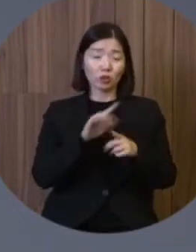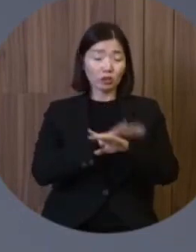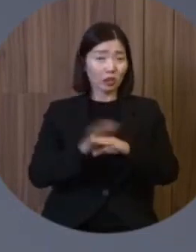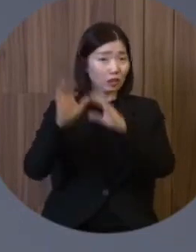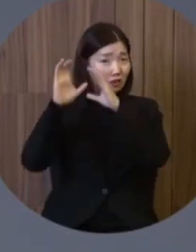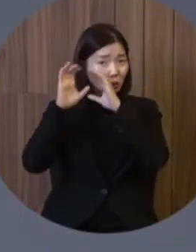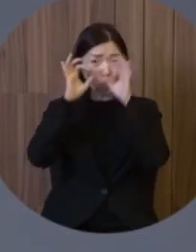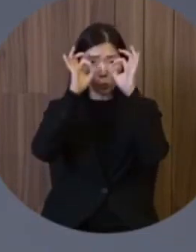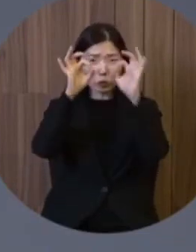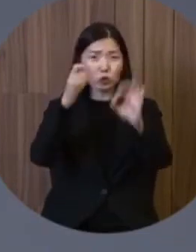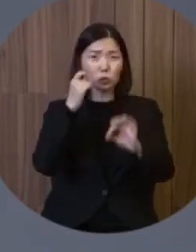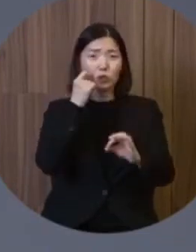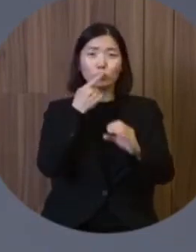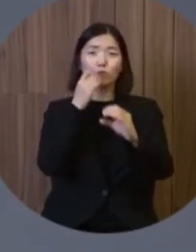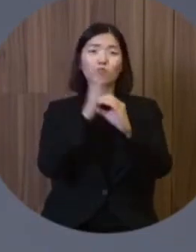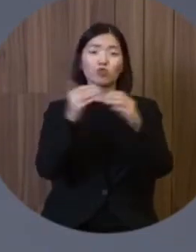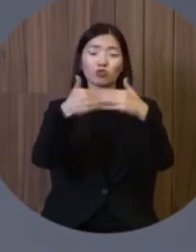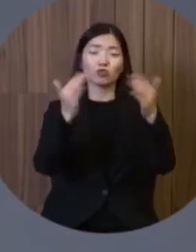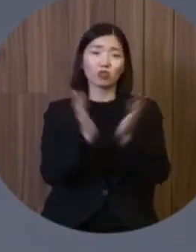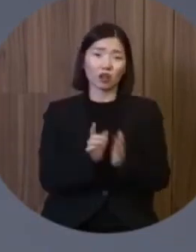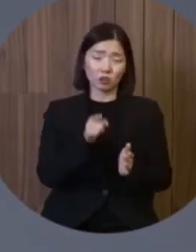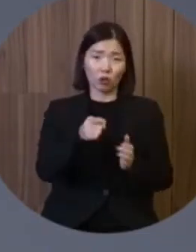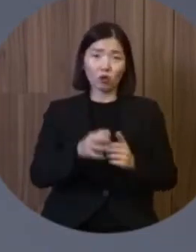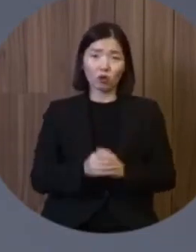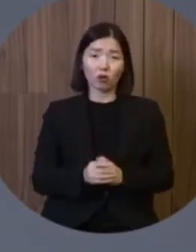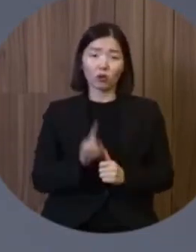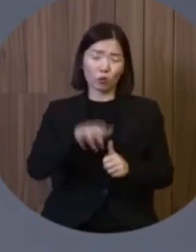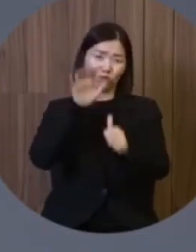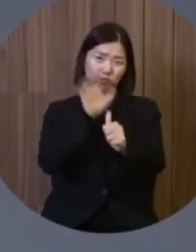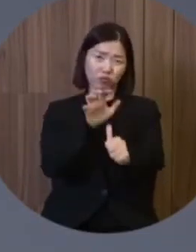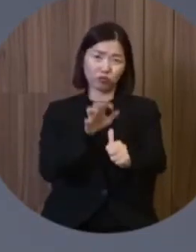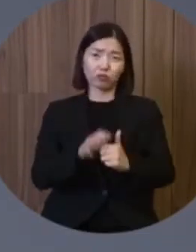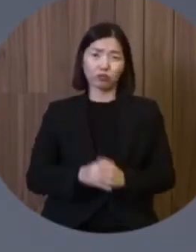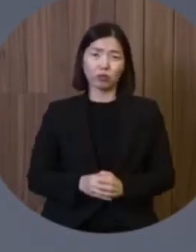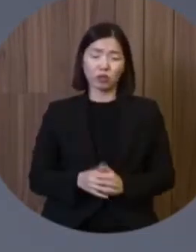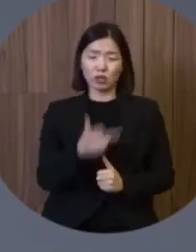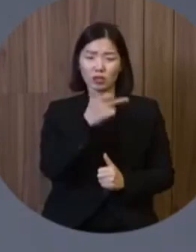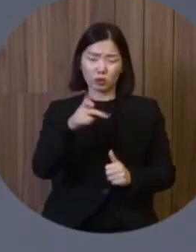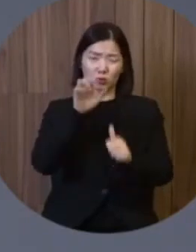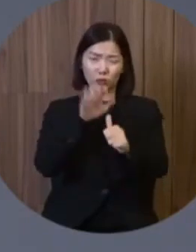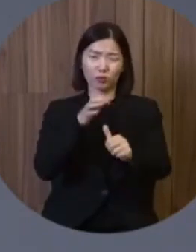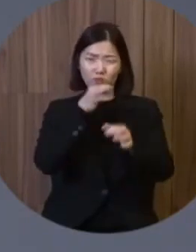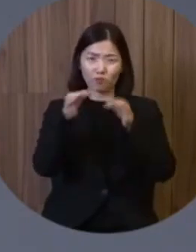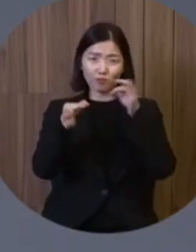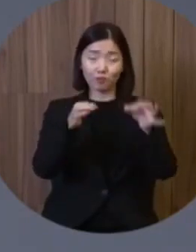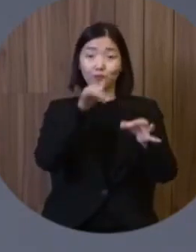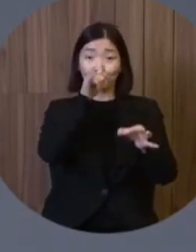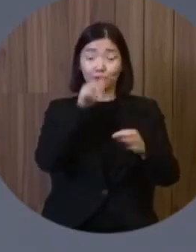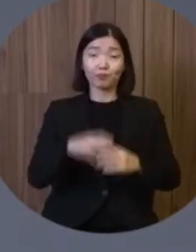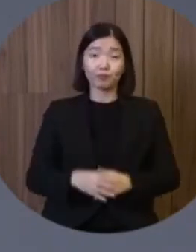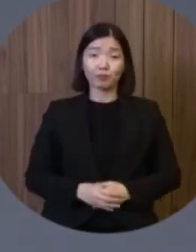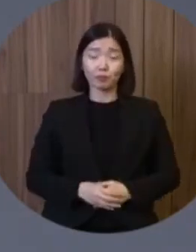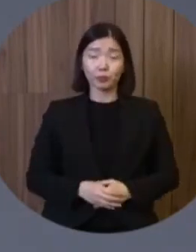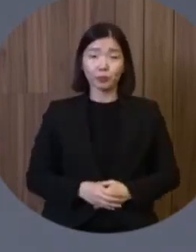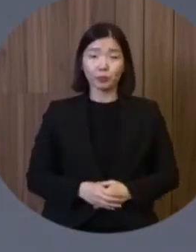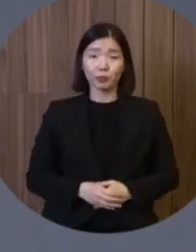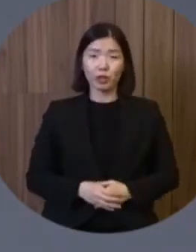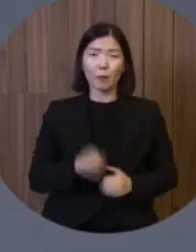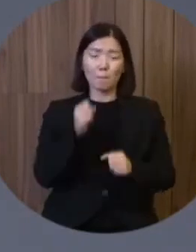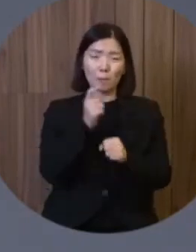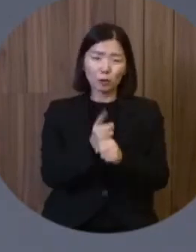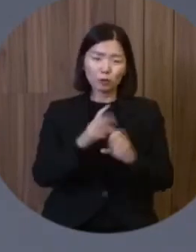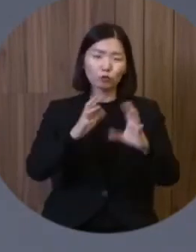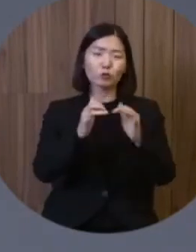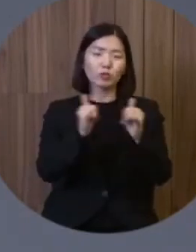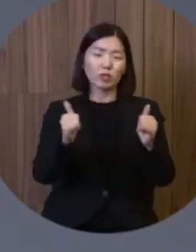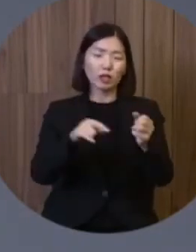듣지도 보지도 못하는 민주당, 혼 좀 내라, 큰 호통을 쳤습니다. 이미 국민의